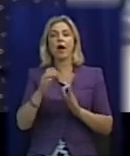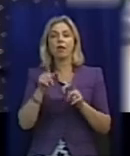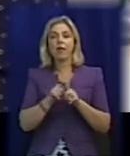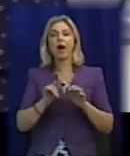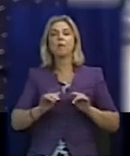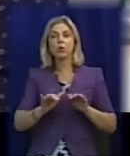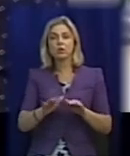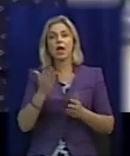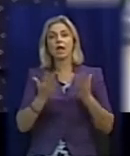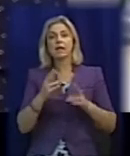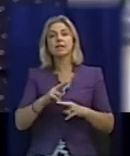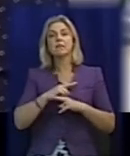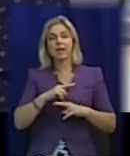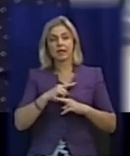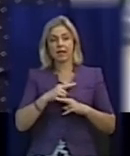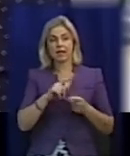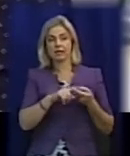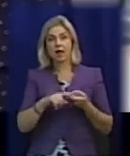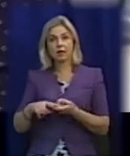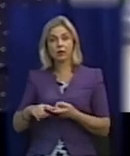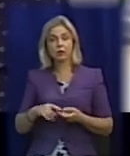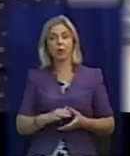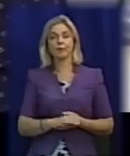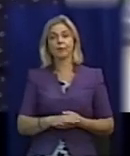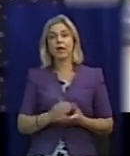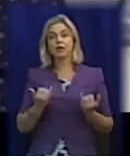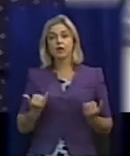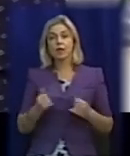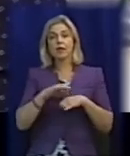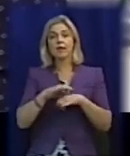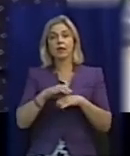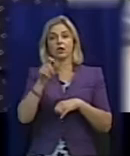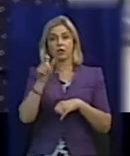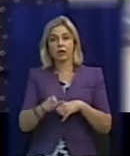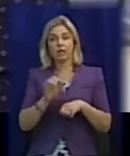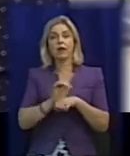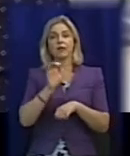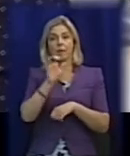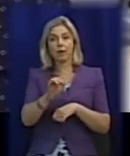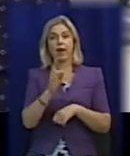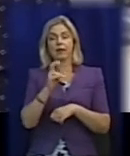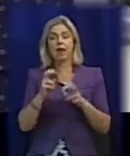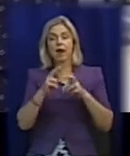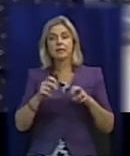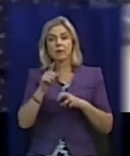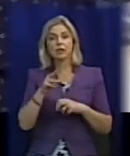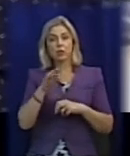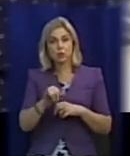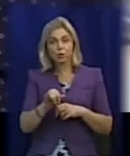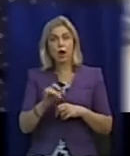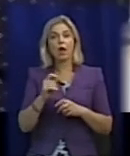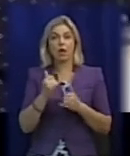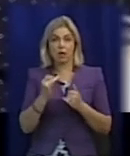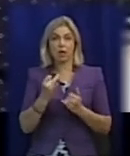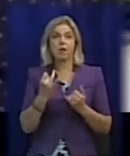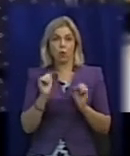подій зі смертельними наслідками. Наразі тіло чоловіка направлено на судову медичну експертизу. Попередньо можна